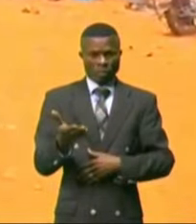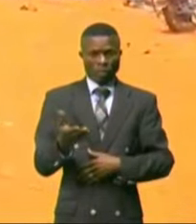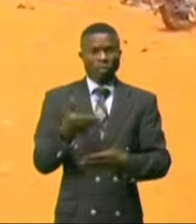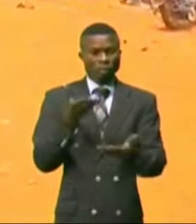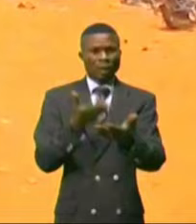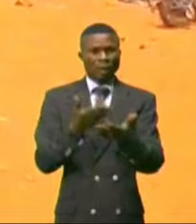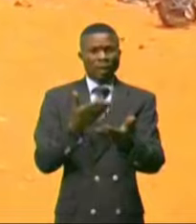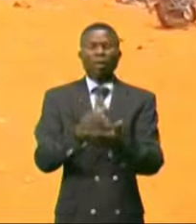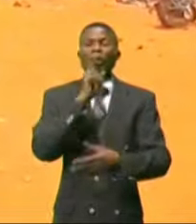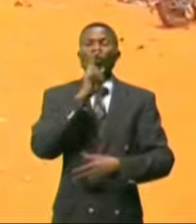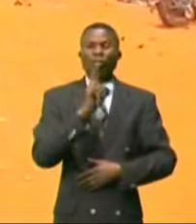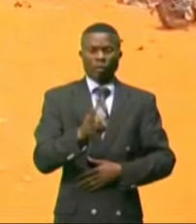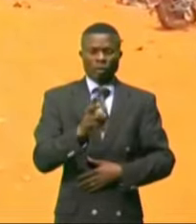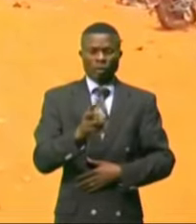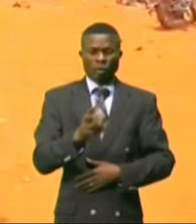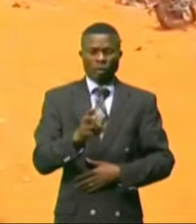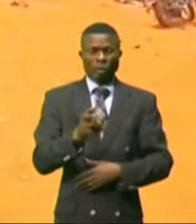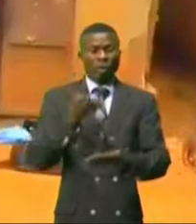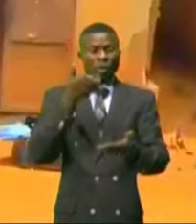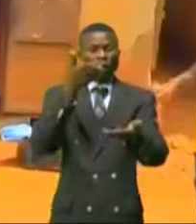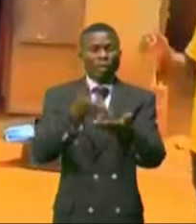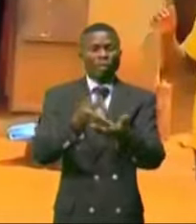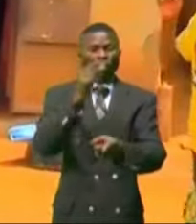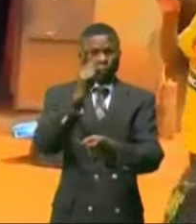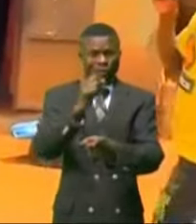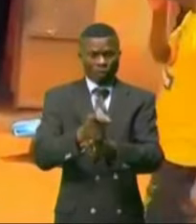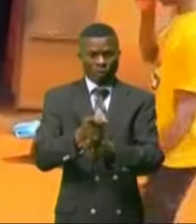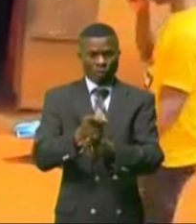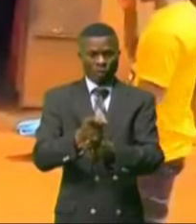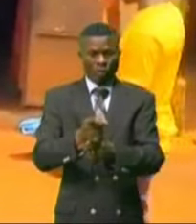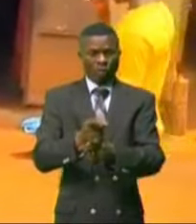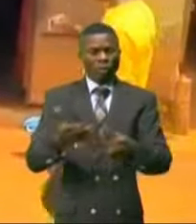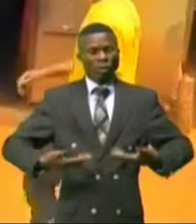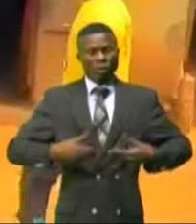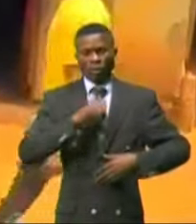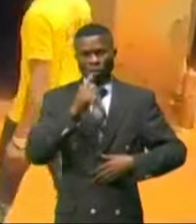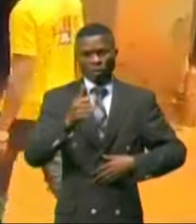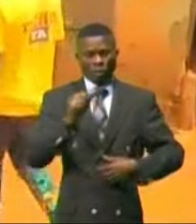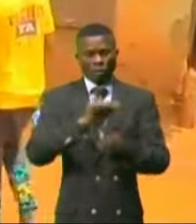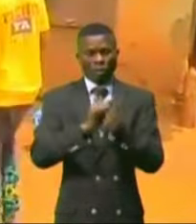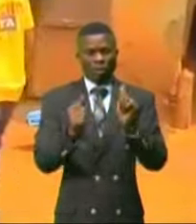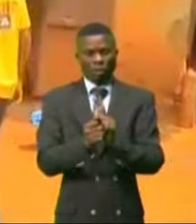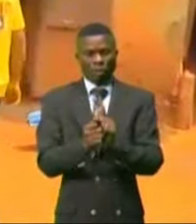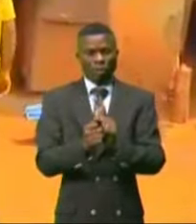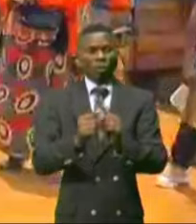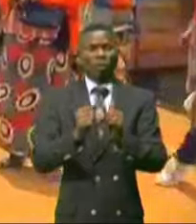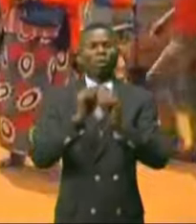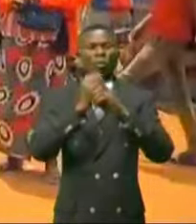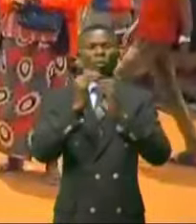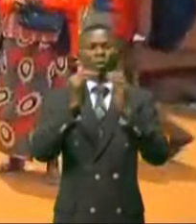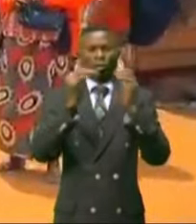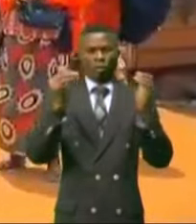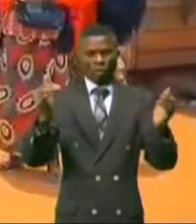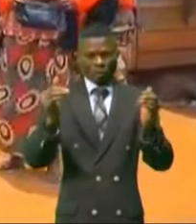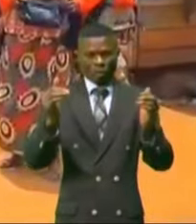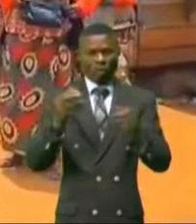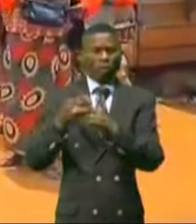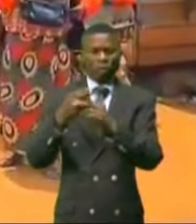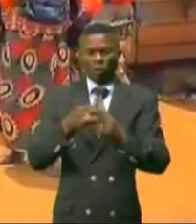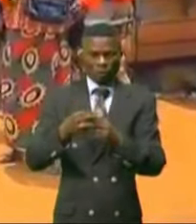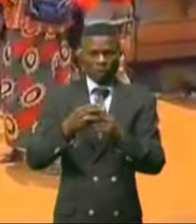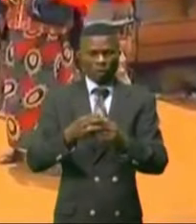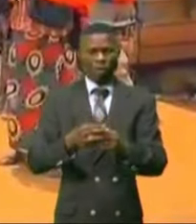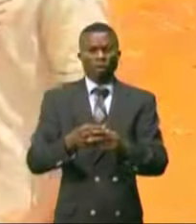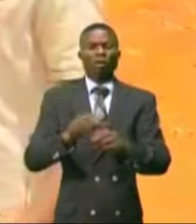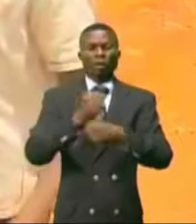ici réellement des indicateurs sérieux et indéniables vers les processus de stabilisation de la situation sécuritaire